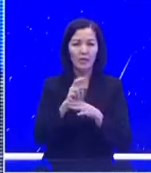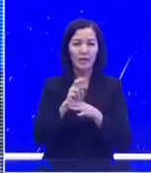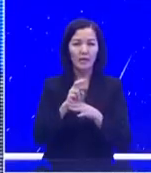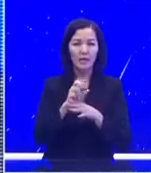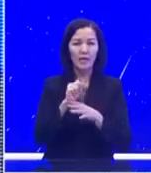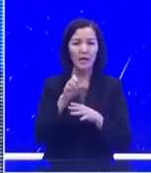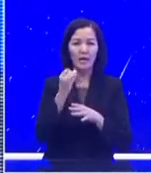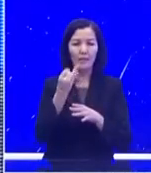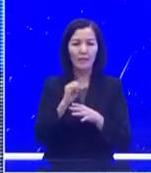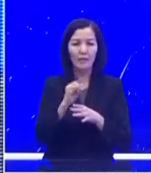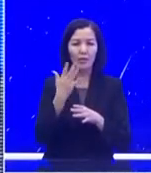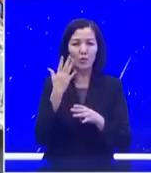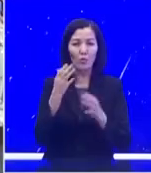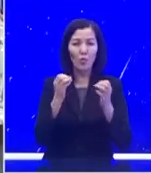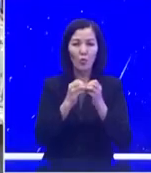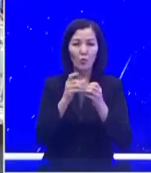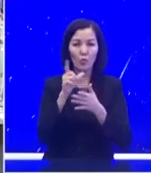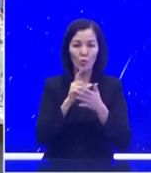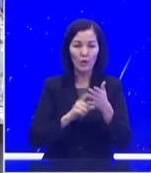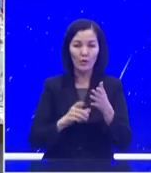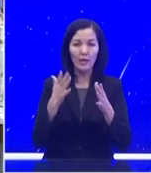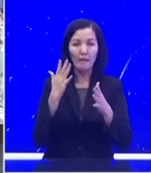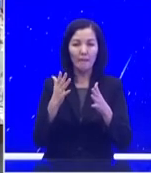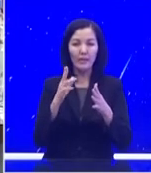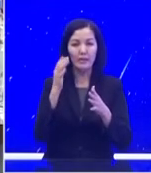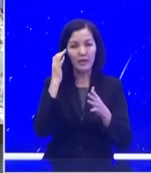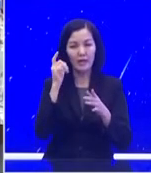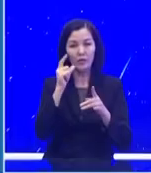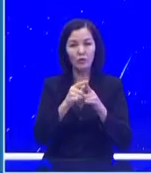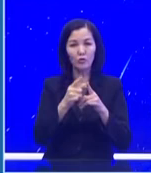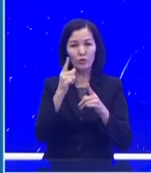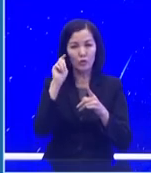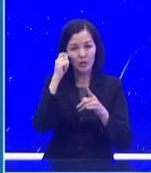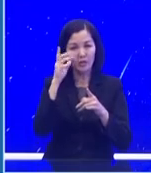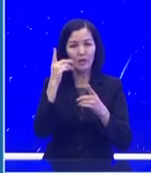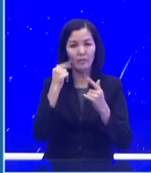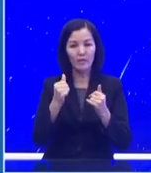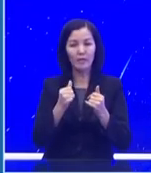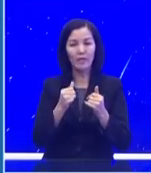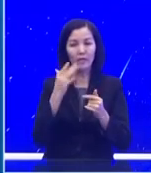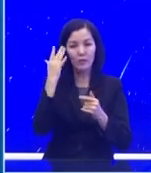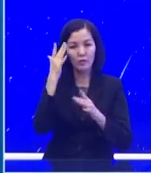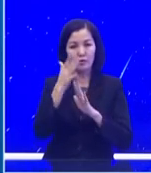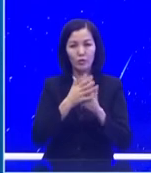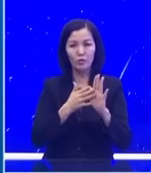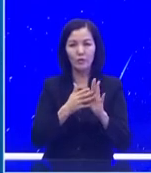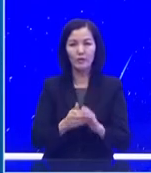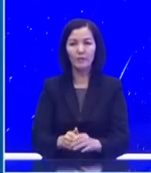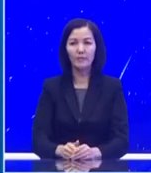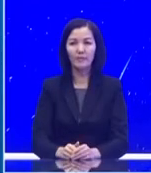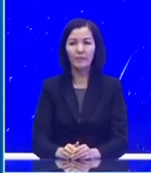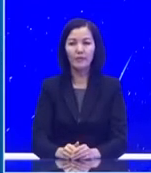Абайдың 10 өлеңін 5 қара сөзін жатқа білет. Ғұламаның шығармасын тек жүрекпен сезініп, ақылмен қорта білу керек дейді.